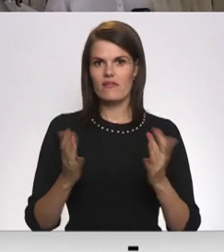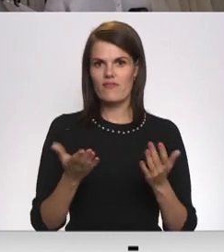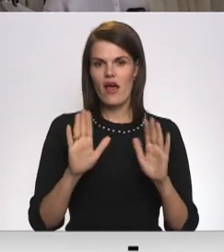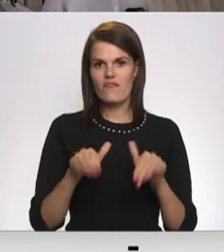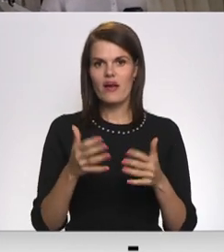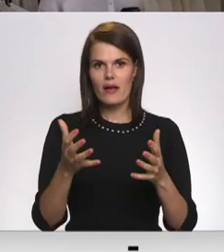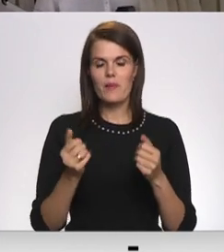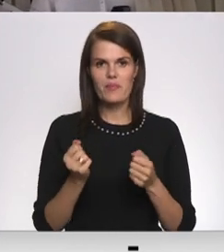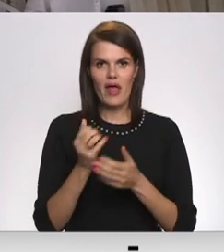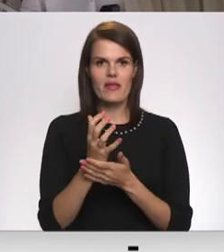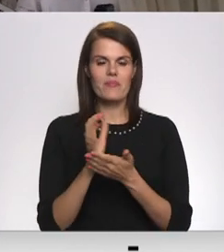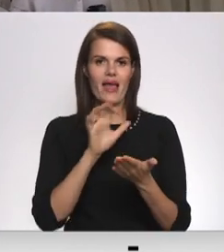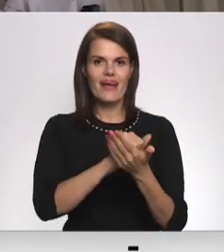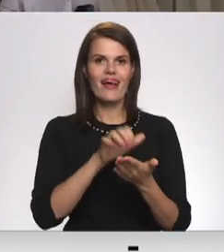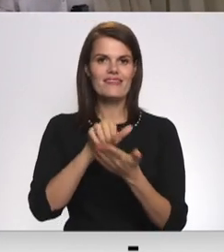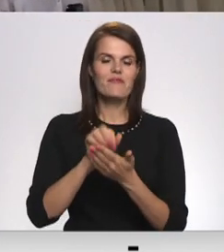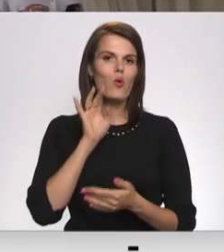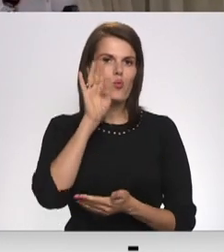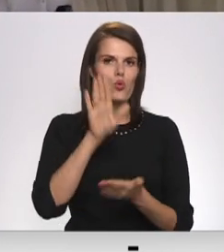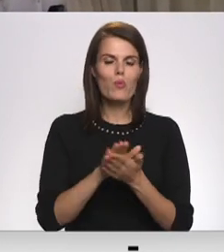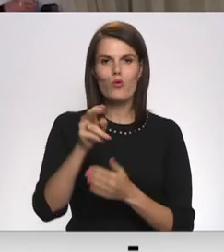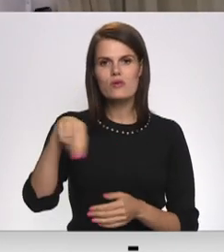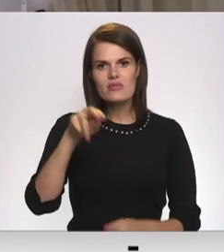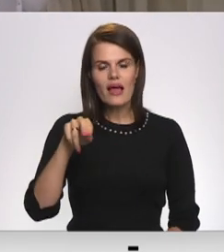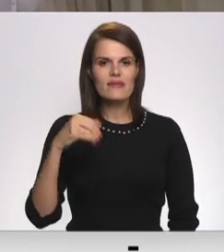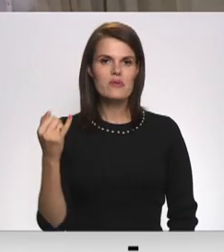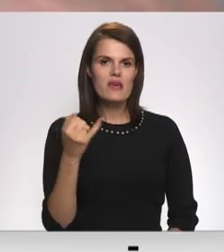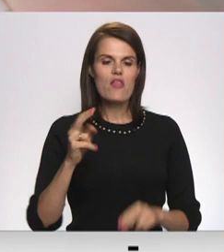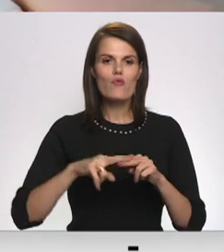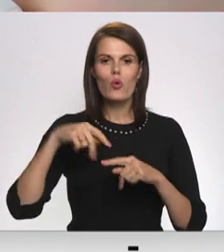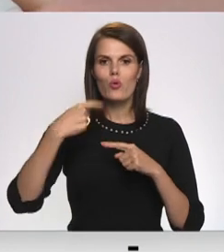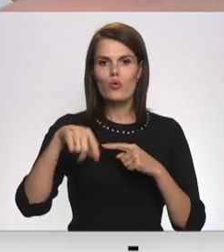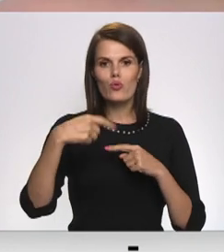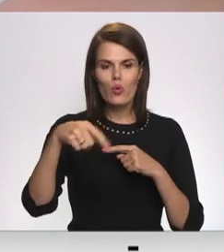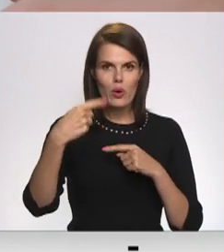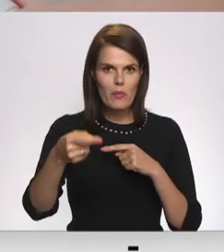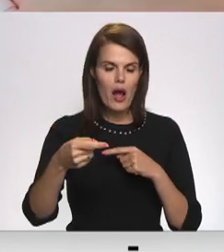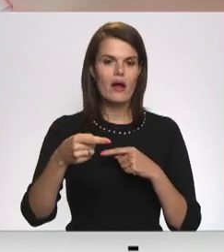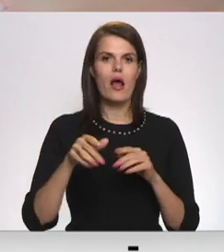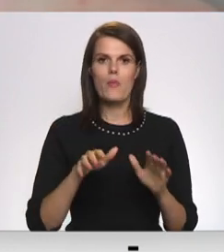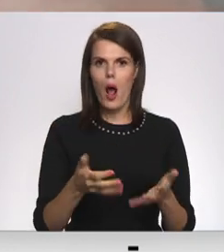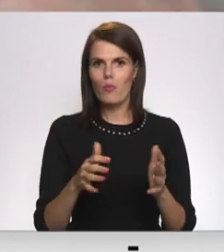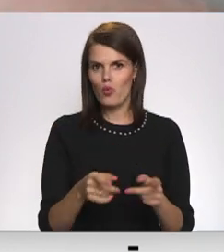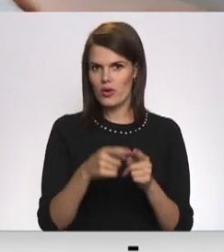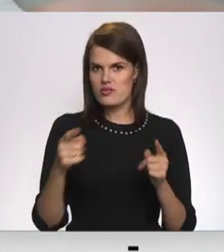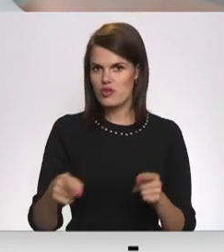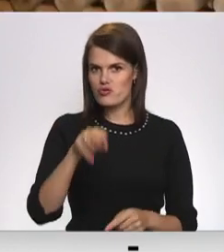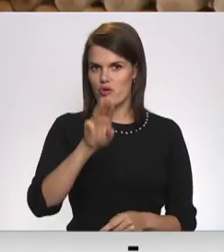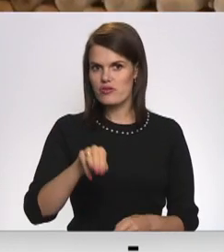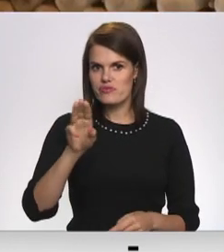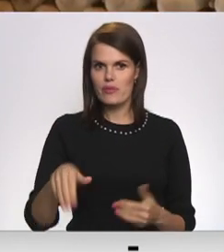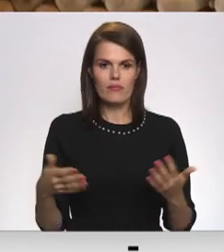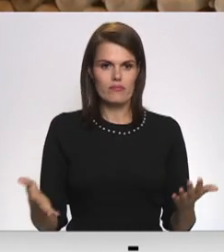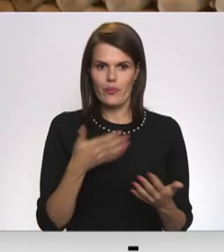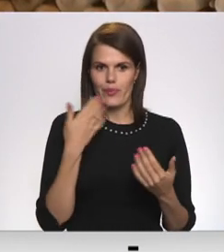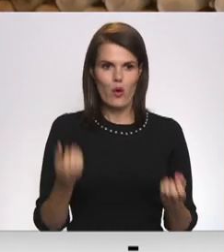pieņemt rezervācijas, teiksim, turpmāk uz decembri, janvāri un uz turpmākajiem šīs apkuras sezonas mēnešiem.